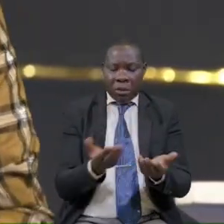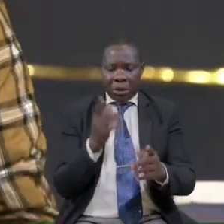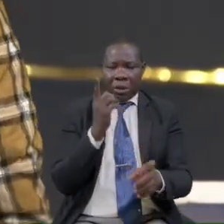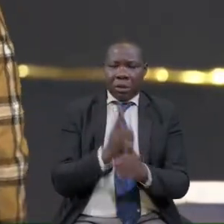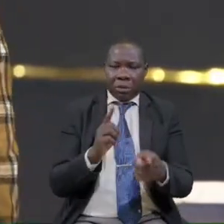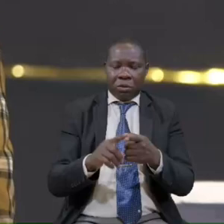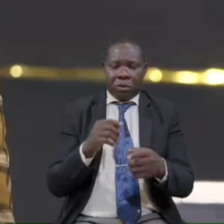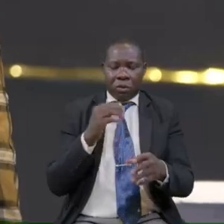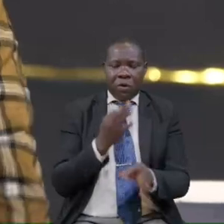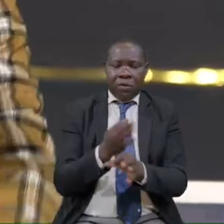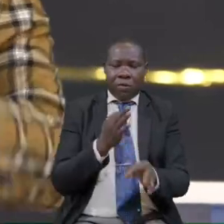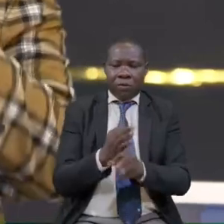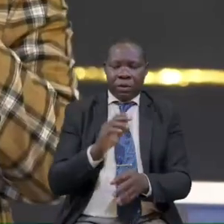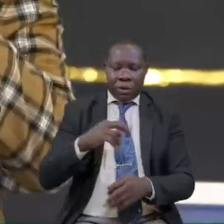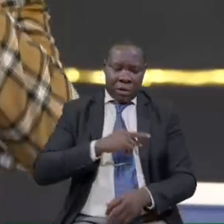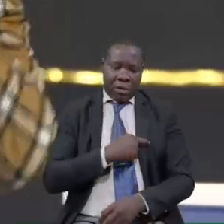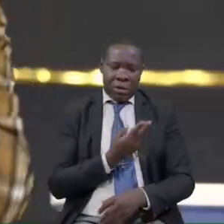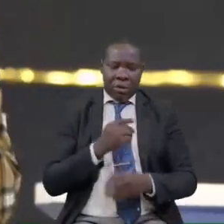pour